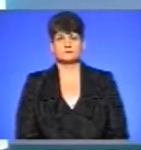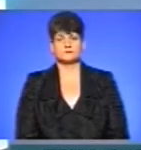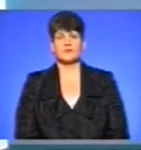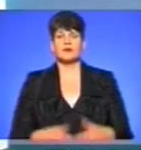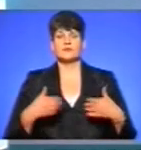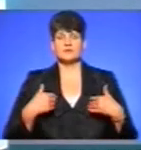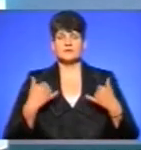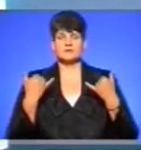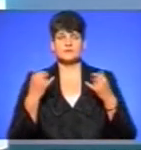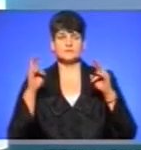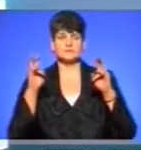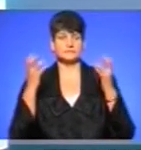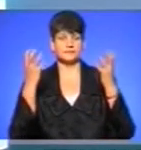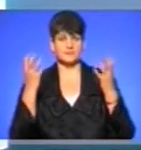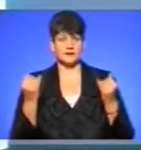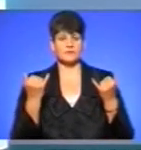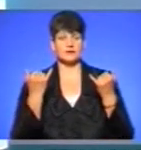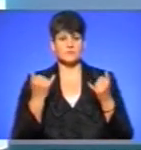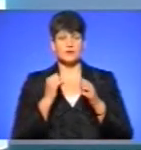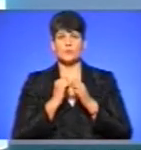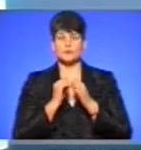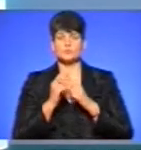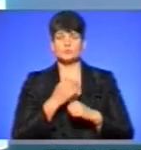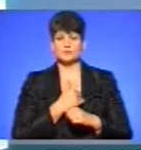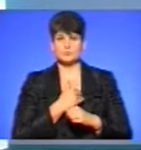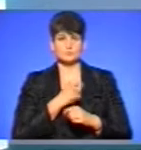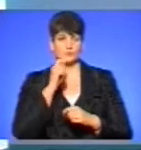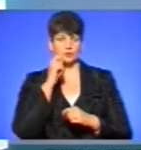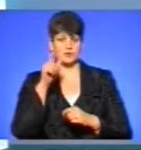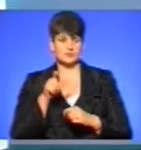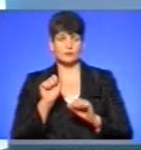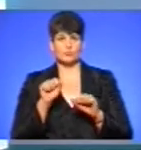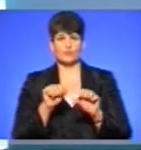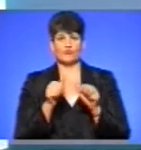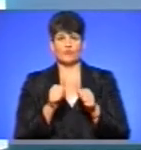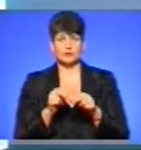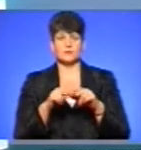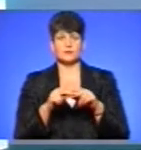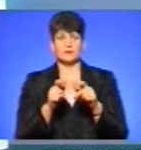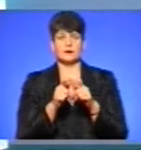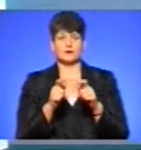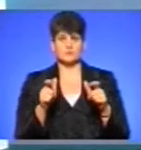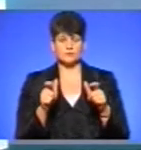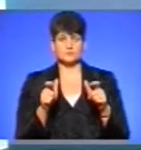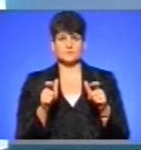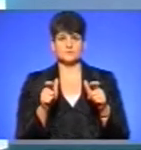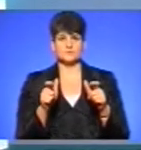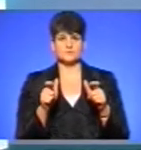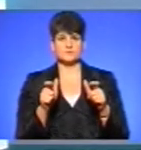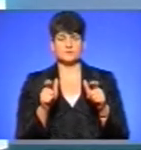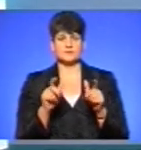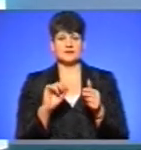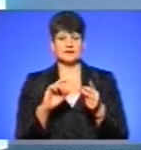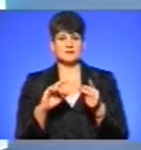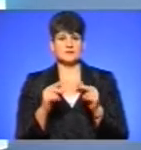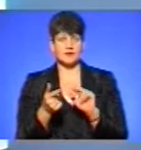Вітаю вас в ефірі «Тема дня». Відтепер кожен охочий українець може оформити ID-картку, пластиковий паспорт замість